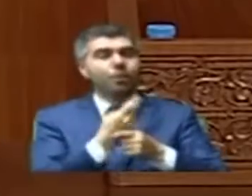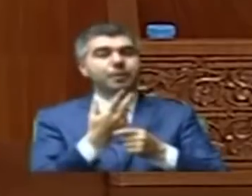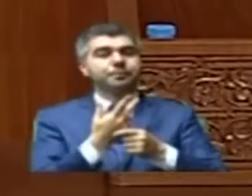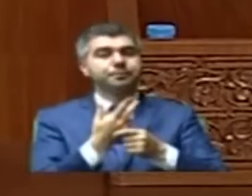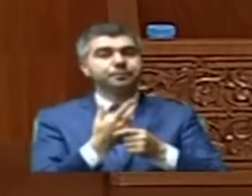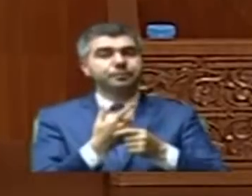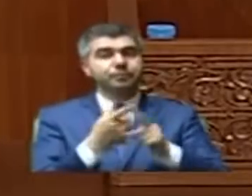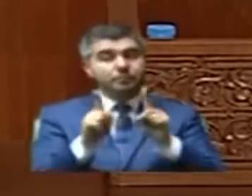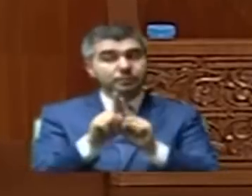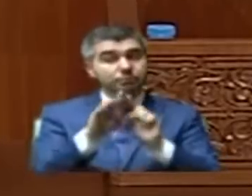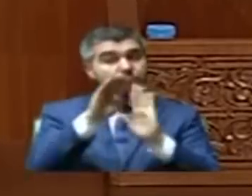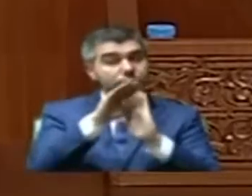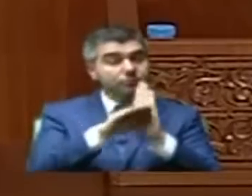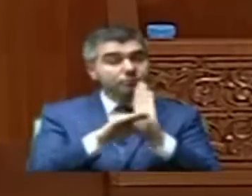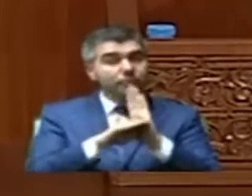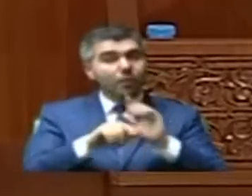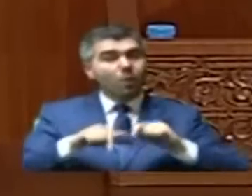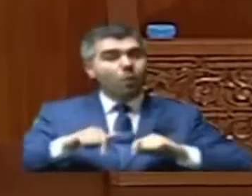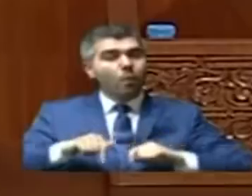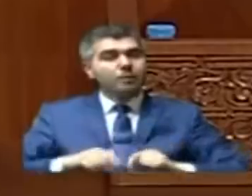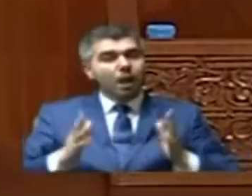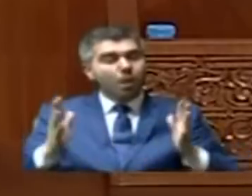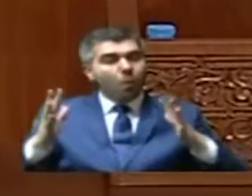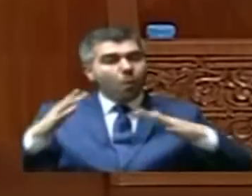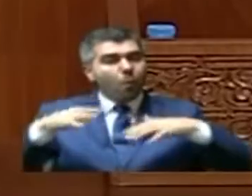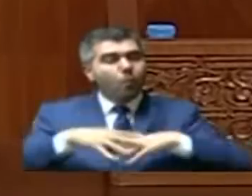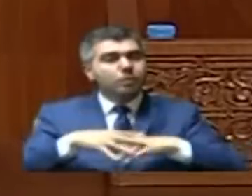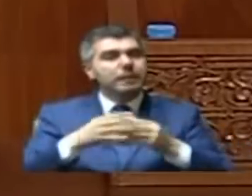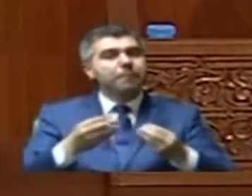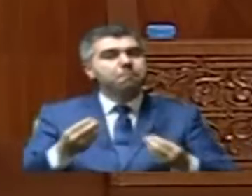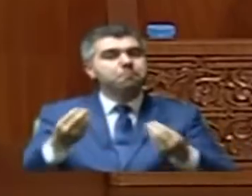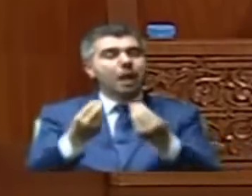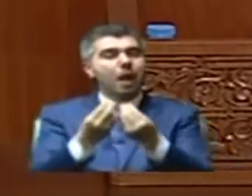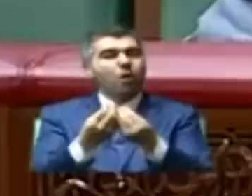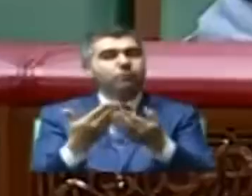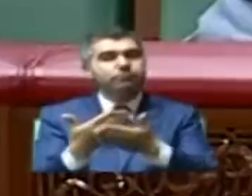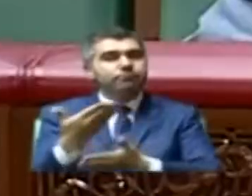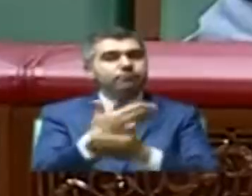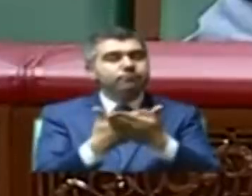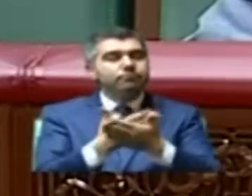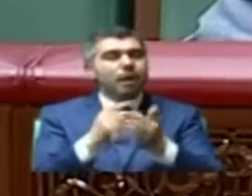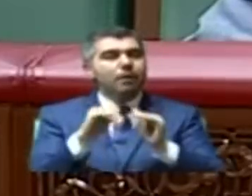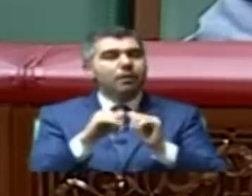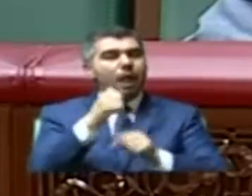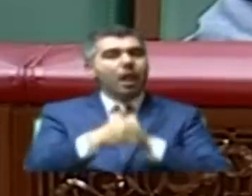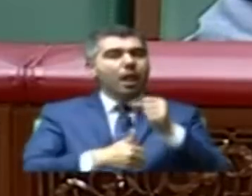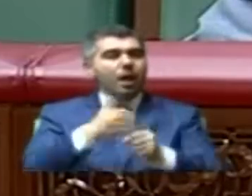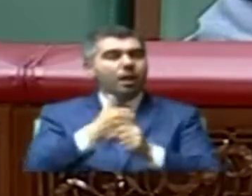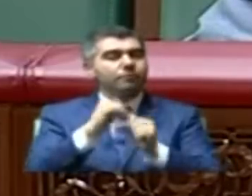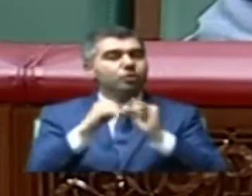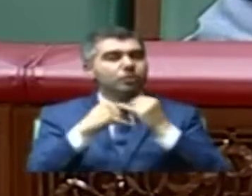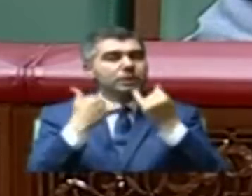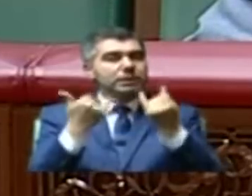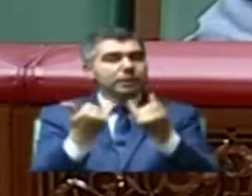الوطنيه اللجنه الوطنيه اللي كتجمع هذ الفرقاء كلهم على اعلى مستوى و كدير اللقاء ديالها سنويا و كدير